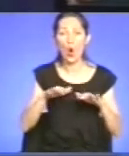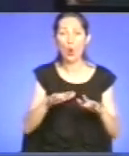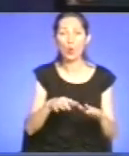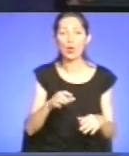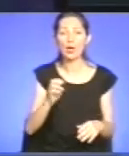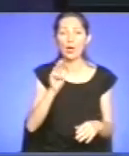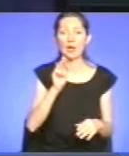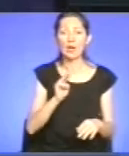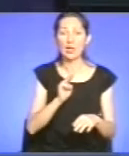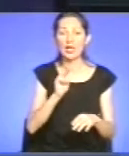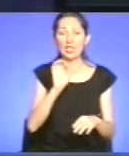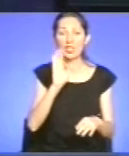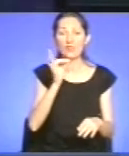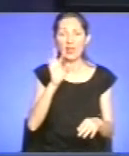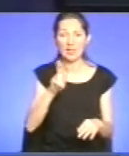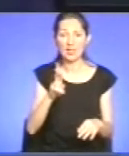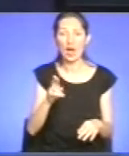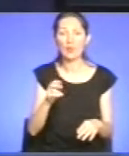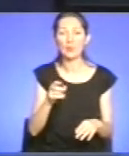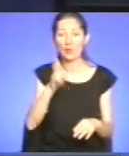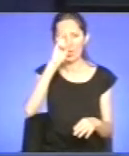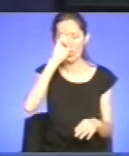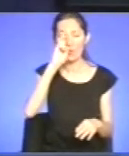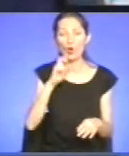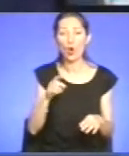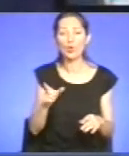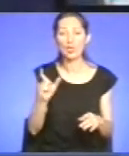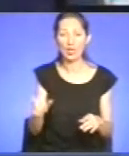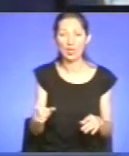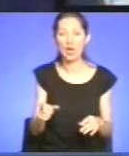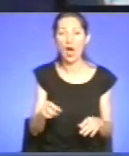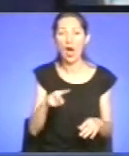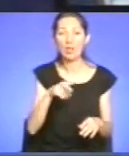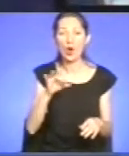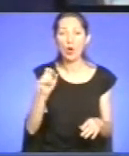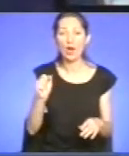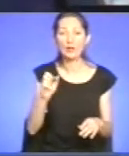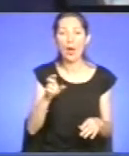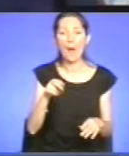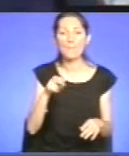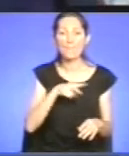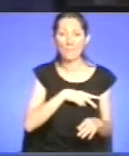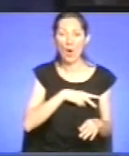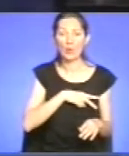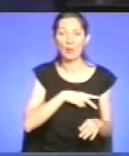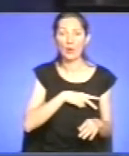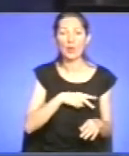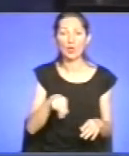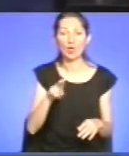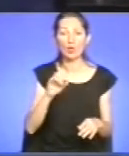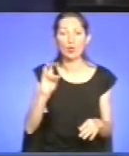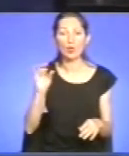гуманіста, громадського діяча, лауреата Нобелівської премії Анрі Дюнана. У квітні Товариство Червоного Хреста України